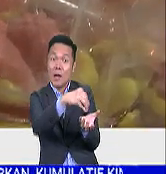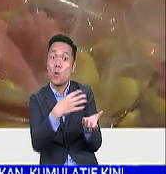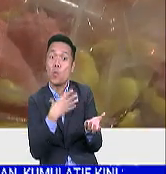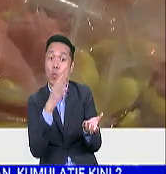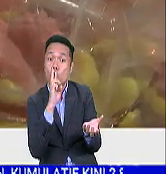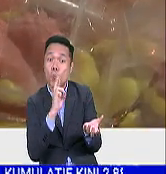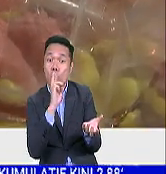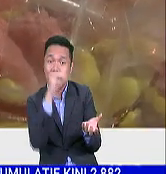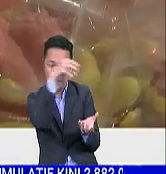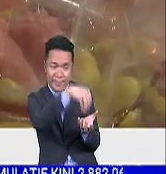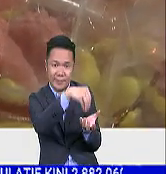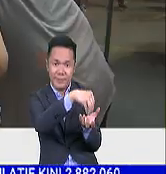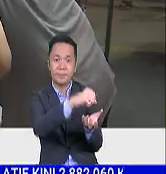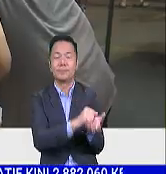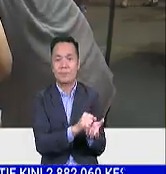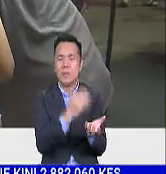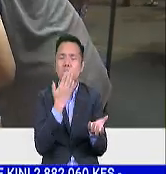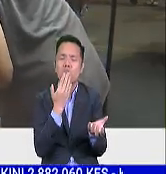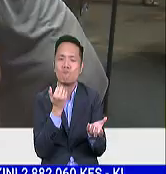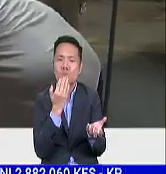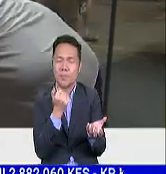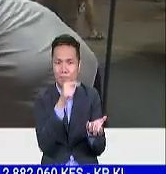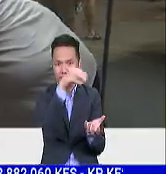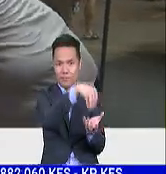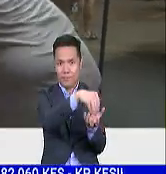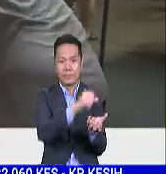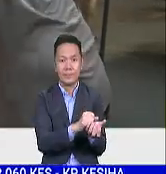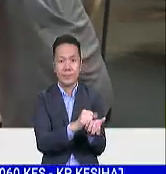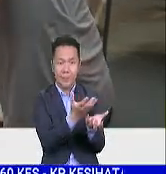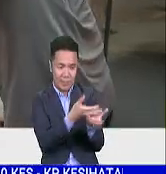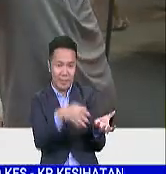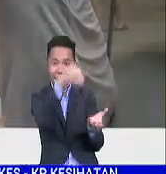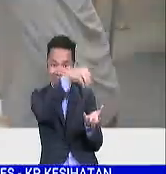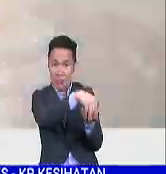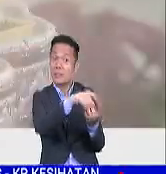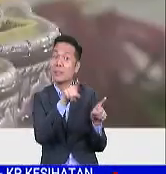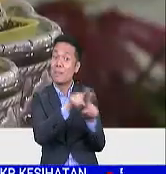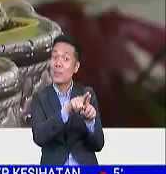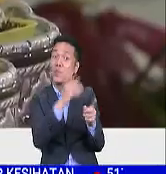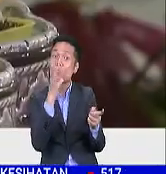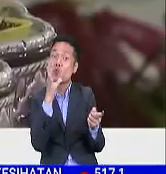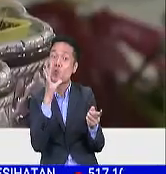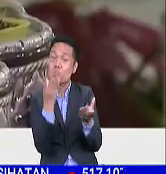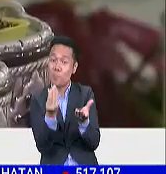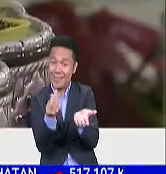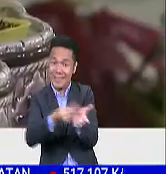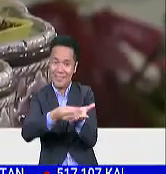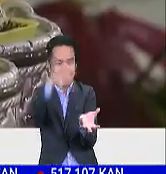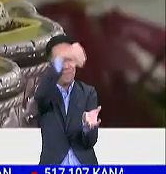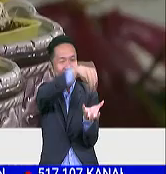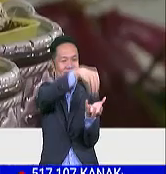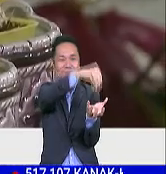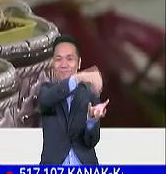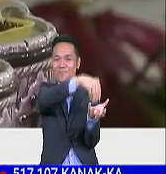itu kuih, dia ialah money itu. Dan maksudnya itu mangkuk isi itu duit lah. Aspek perhiasan dan